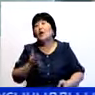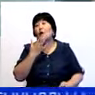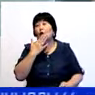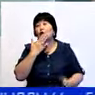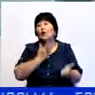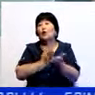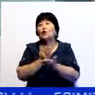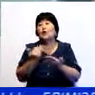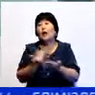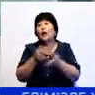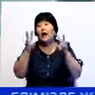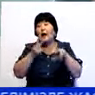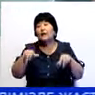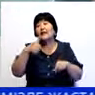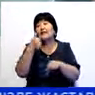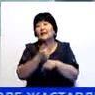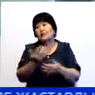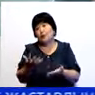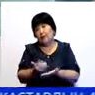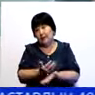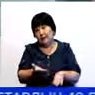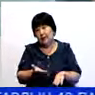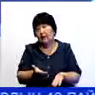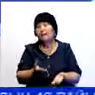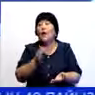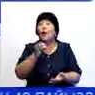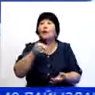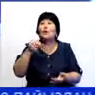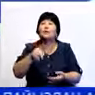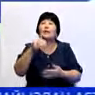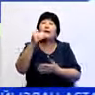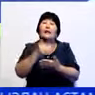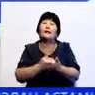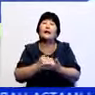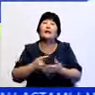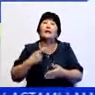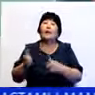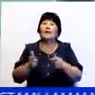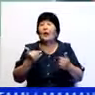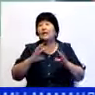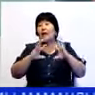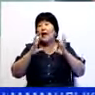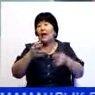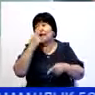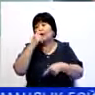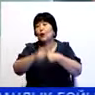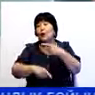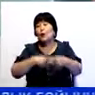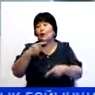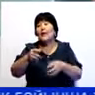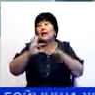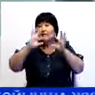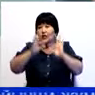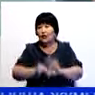қайта қарауға үшін негіз болып табылды. World Skills кадрларды даярлаудағы қазіргі әлемдік үрдістегі